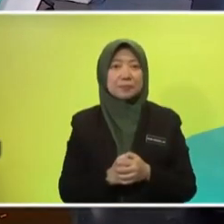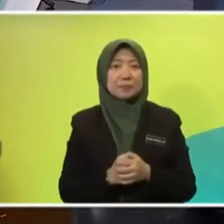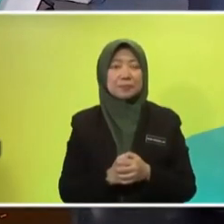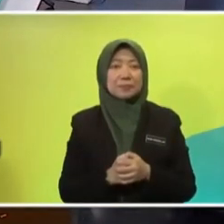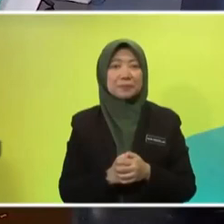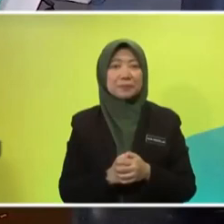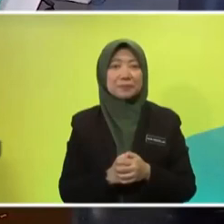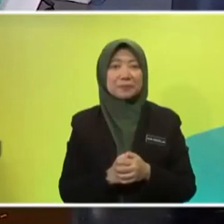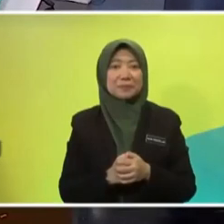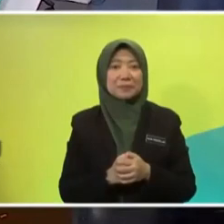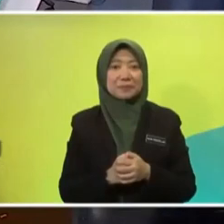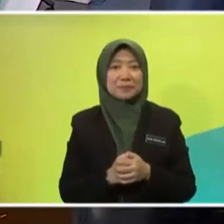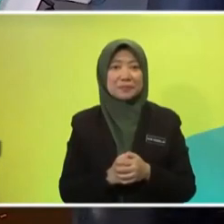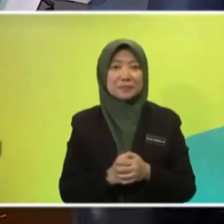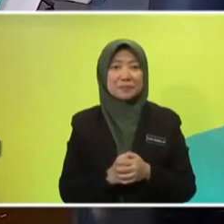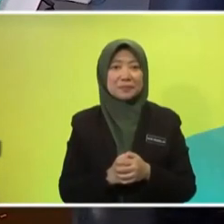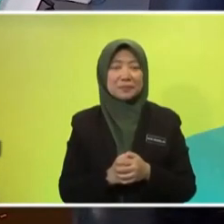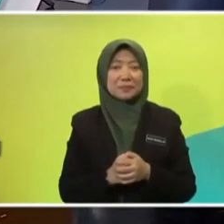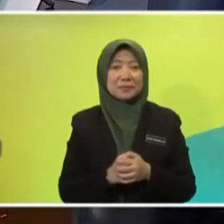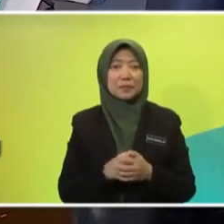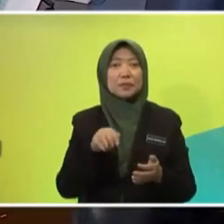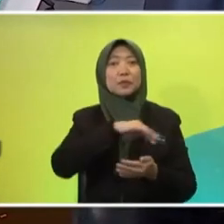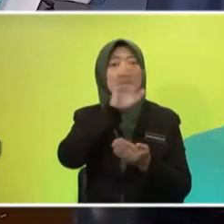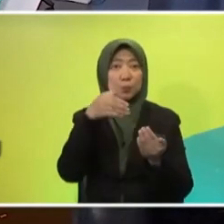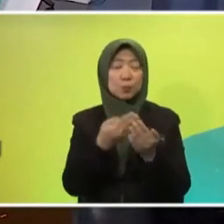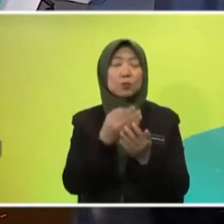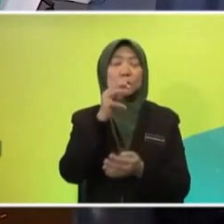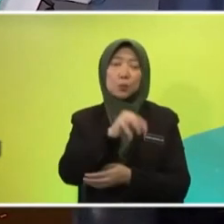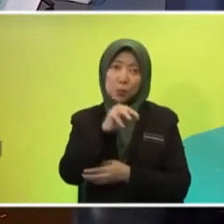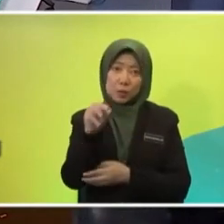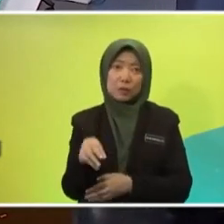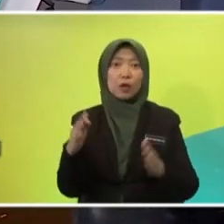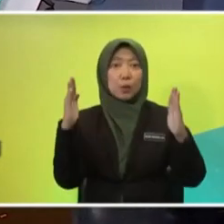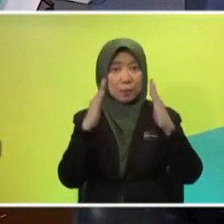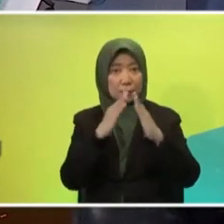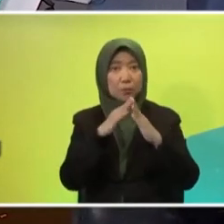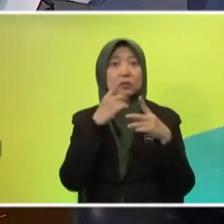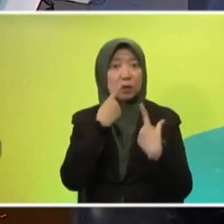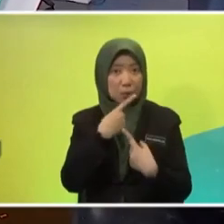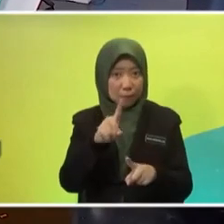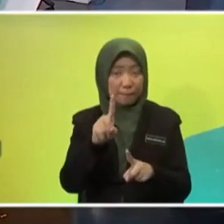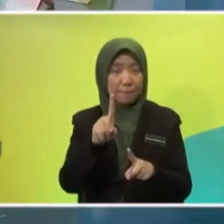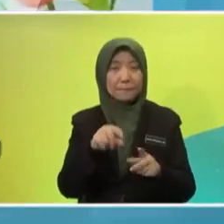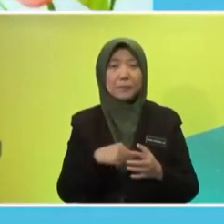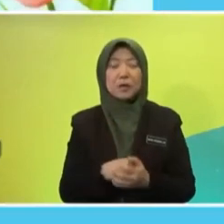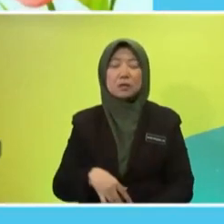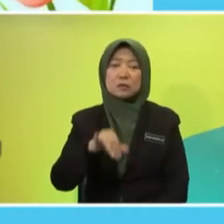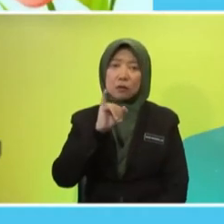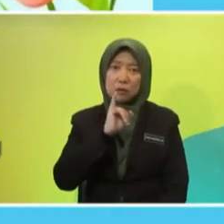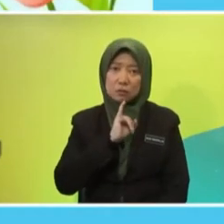kedua. Cikgu harap adik-adik di rumah pun bersedia ya. Okey, cikgu bacakan. Silakan.